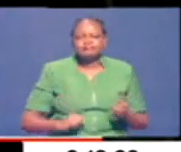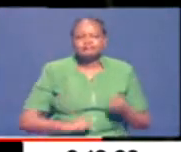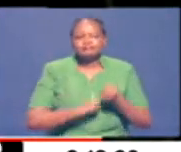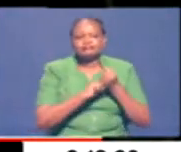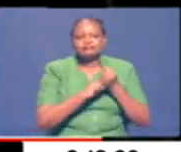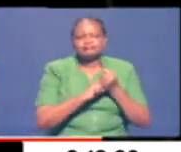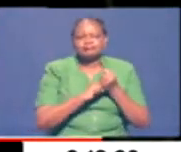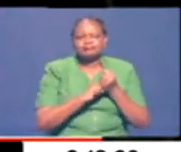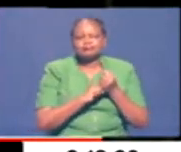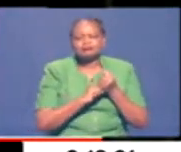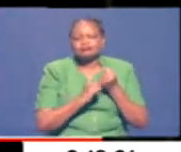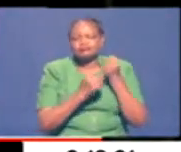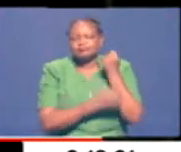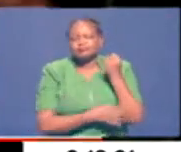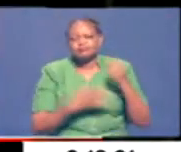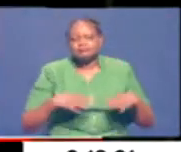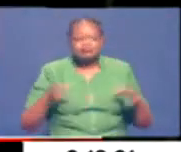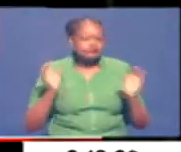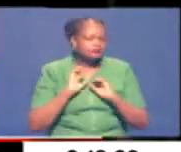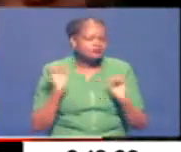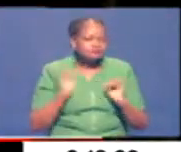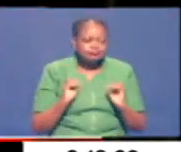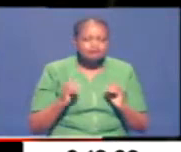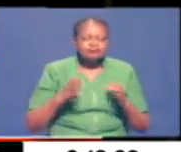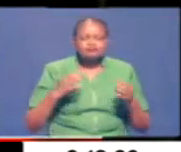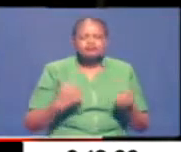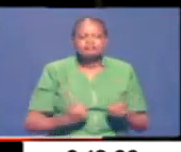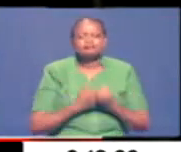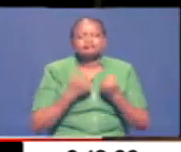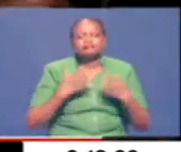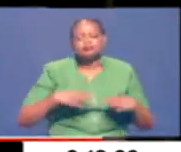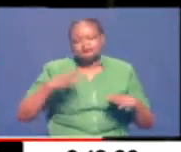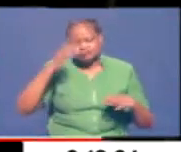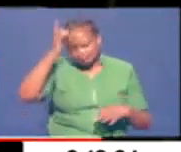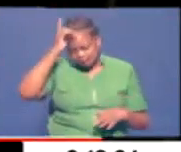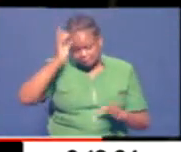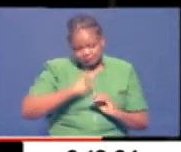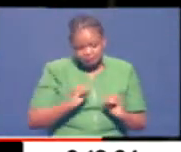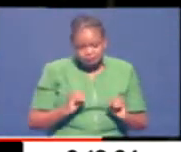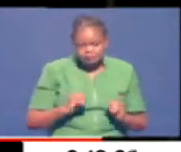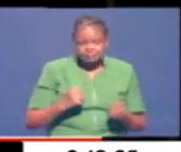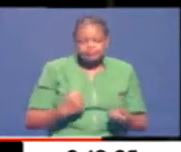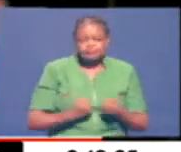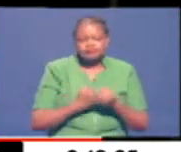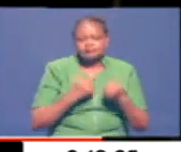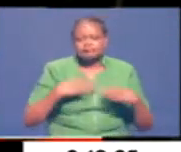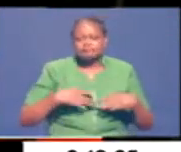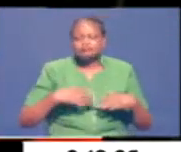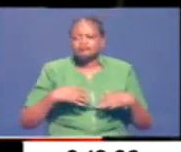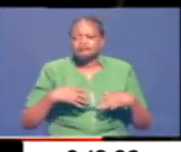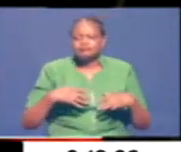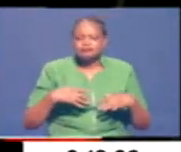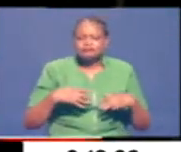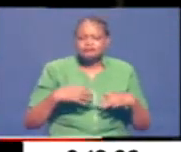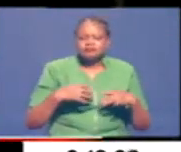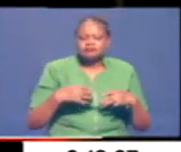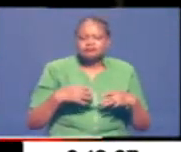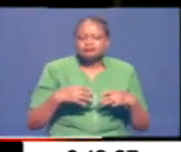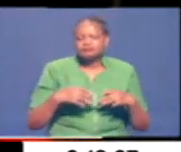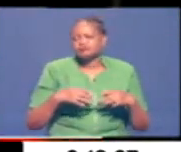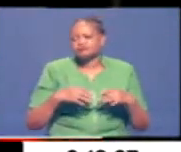Wanjiko, ISID mama mboga, ISID mtu wa boda boda, ISID mtu wa kuuza mayai. Kwa hivyo chenye nataka kusema ya